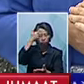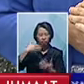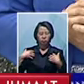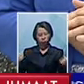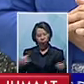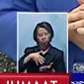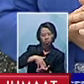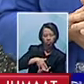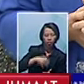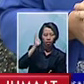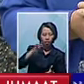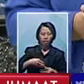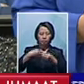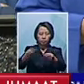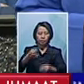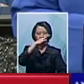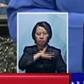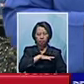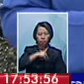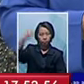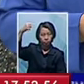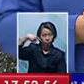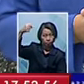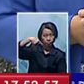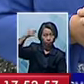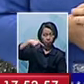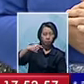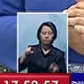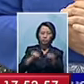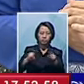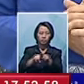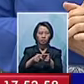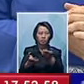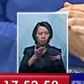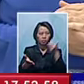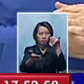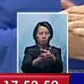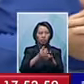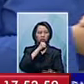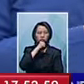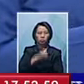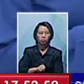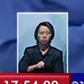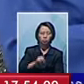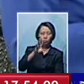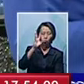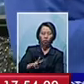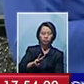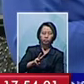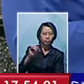kesihatan akan menerima faedah persaraan seolah-olah pegawai berkhidmat sehingga umur persaraan